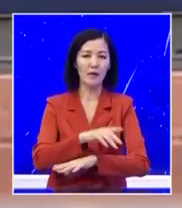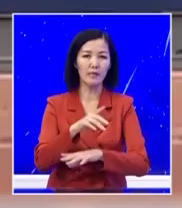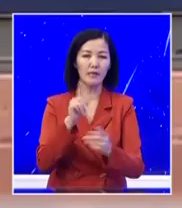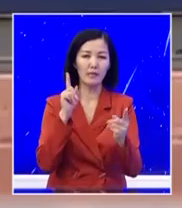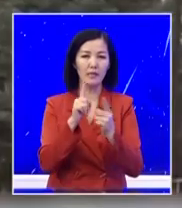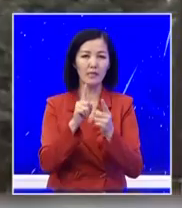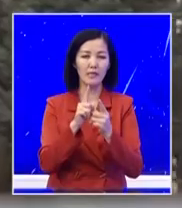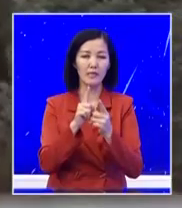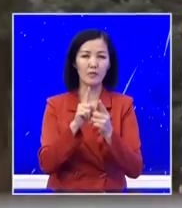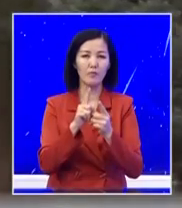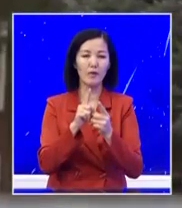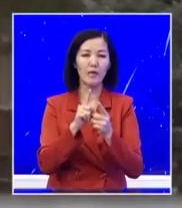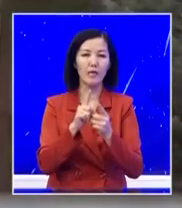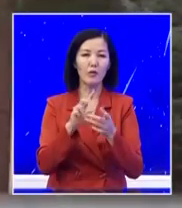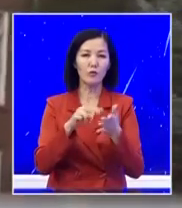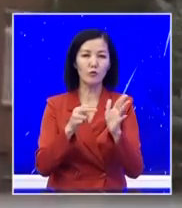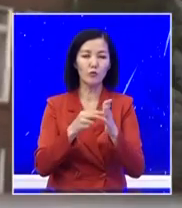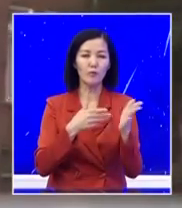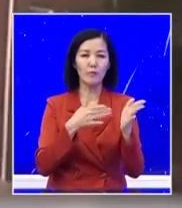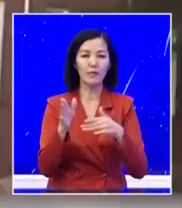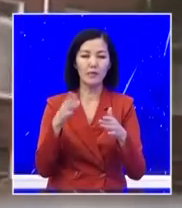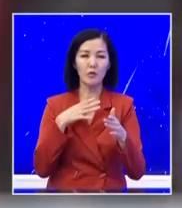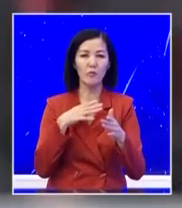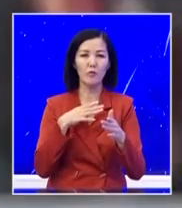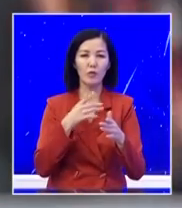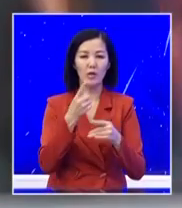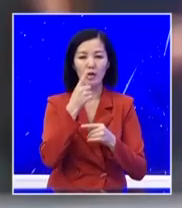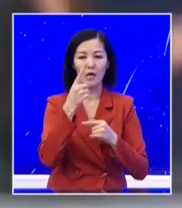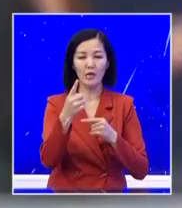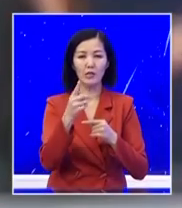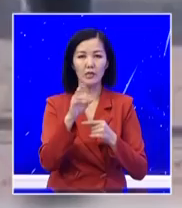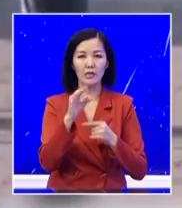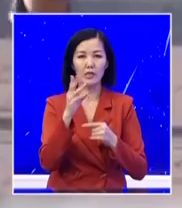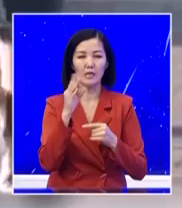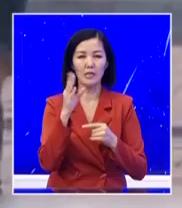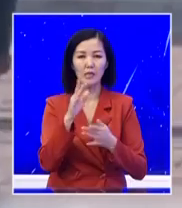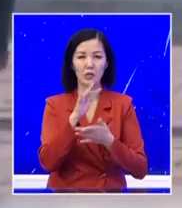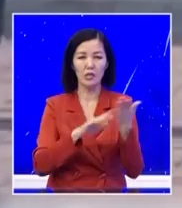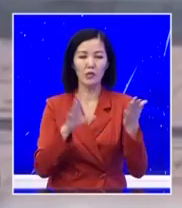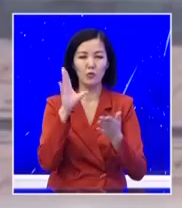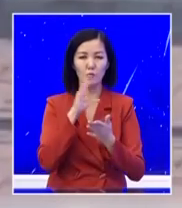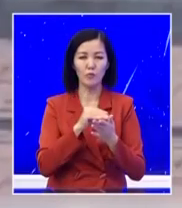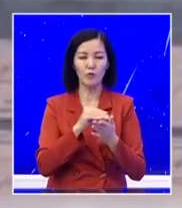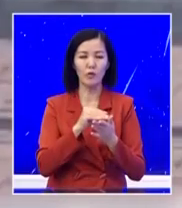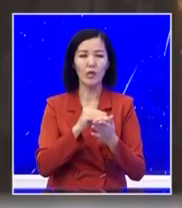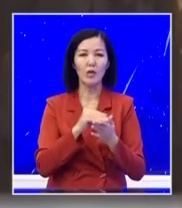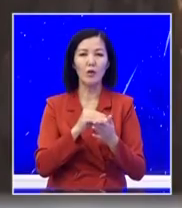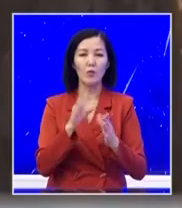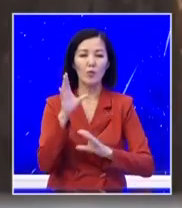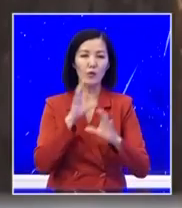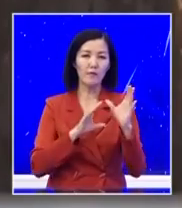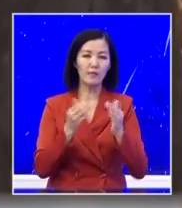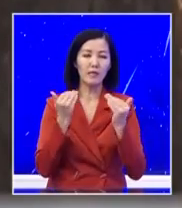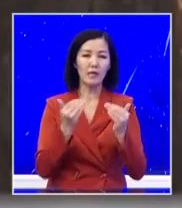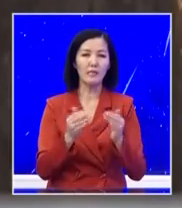өткізуден бас тартуды жоспарлап отыр. Басшылық әлеуметтік арақашықтықты сақтау әлі де жалғасу мүмкін екенін ескертеді. Университет